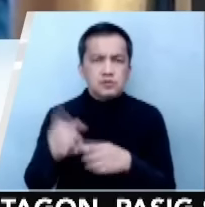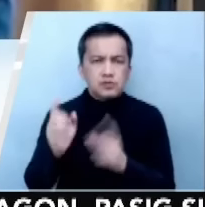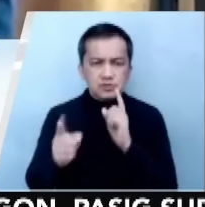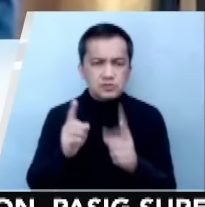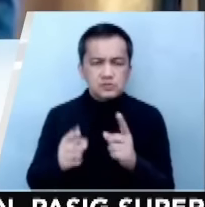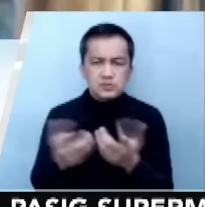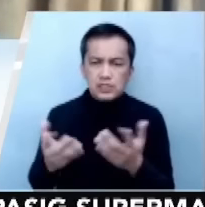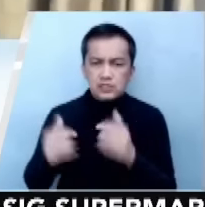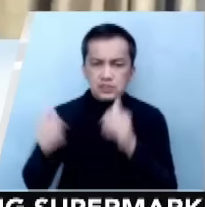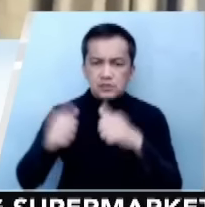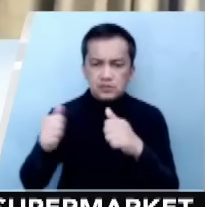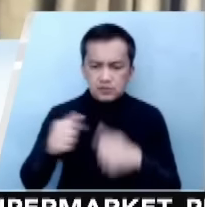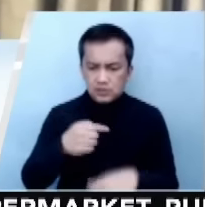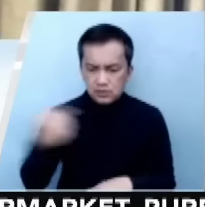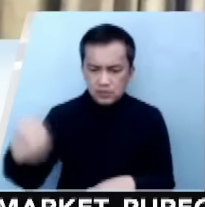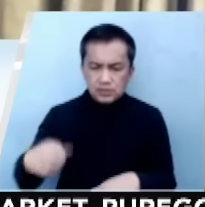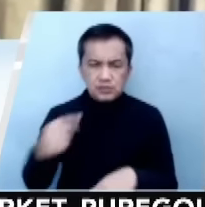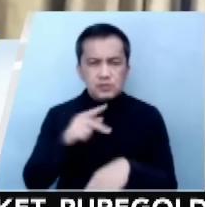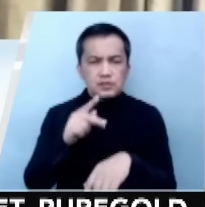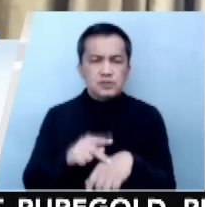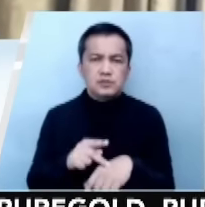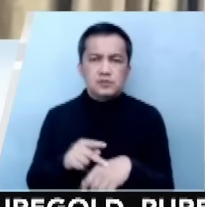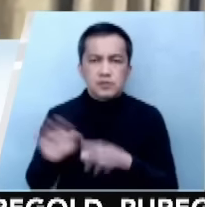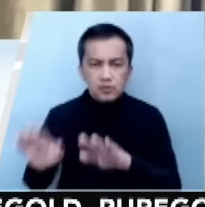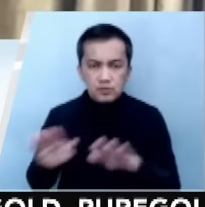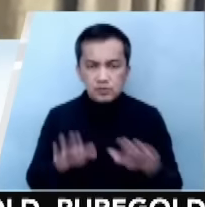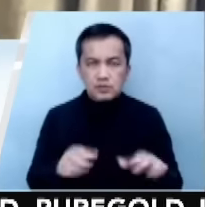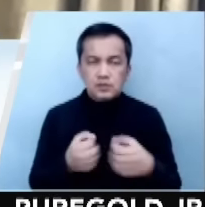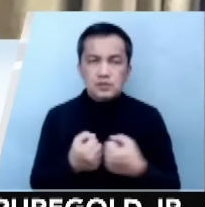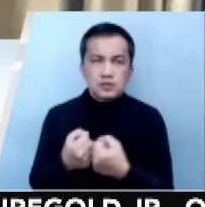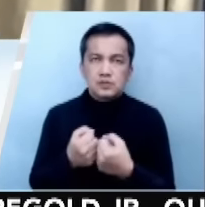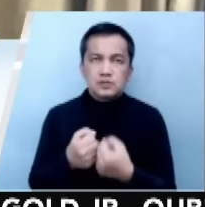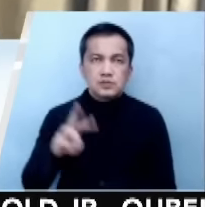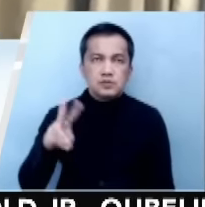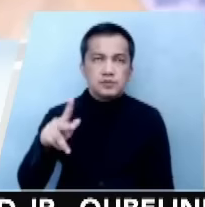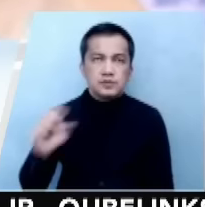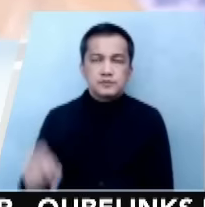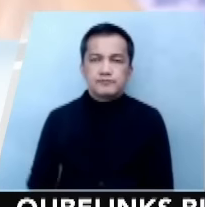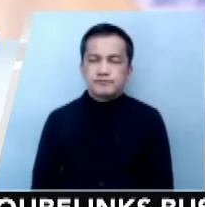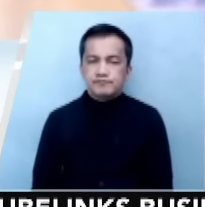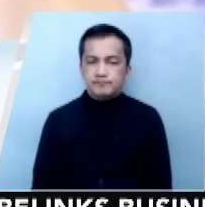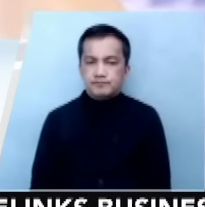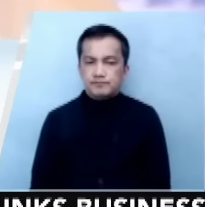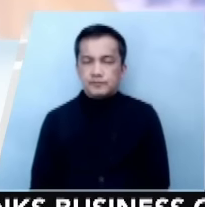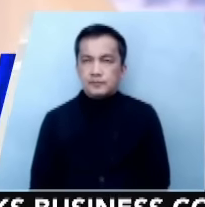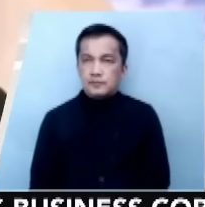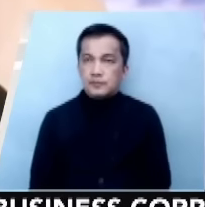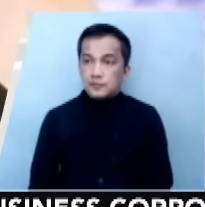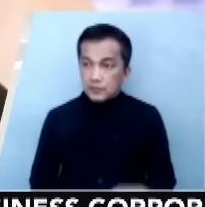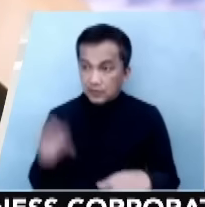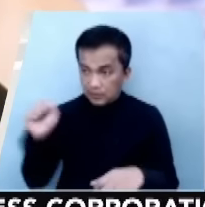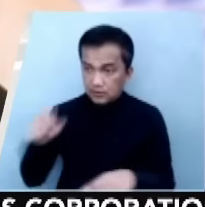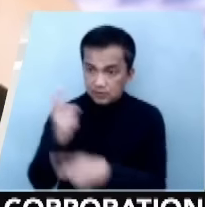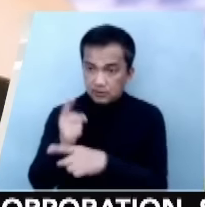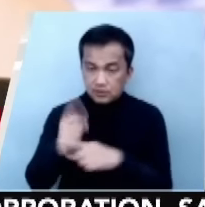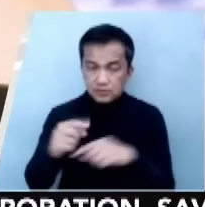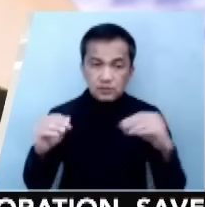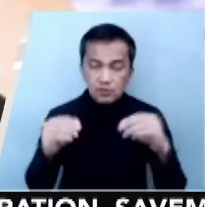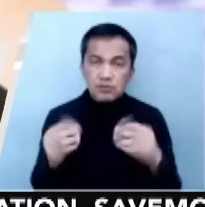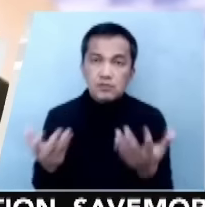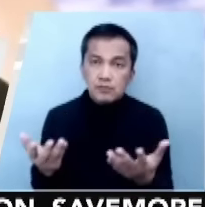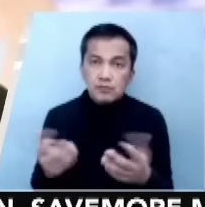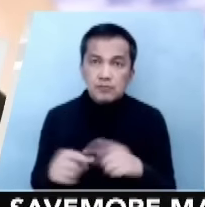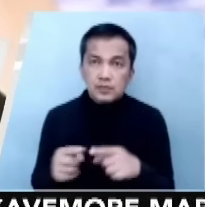ang China at Pilipinas na pahupain ng tensyon sa West Philippine Sea. That's why we talk. But certainly, sinabi ko, we've